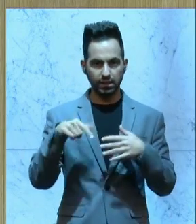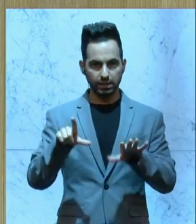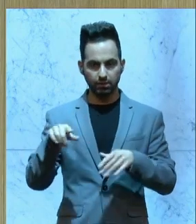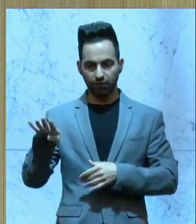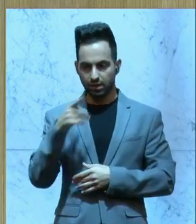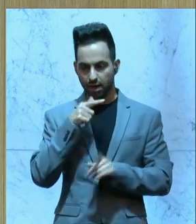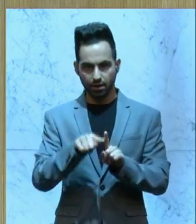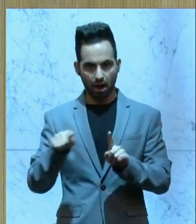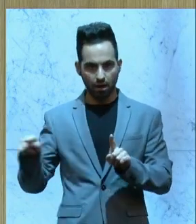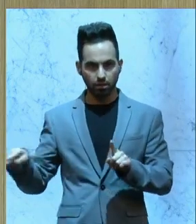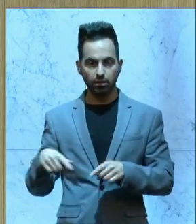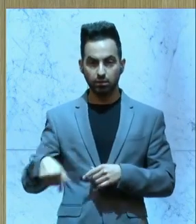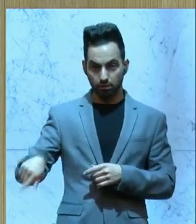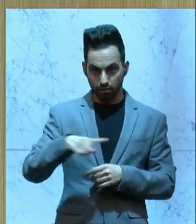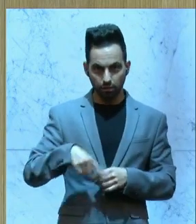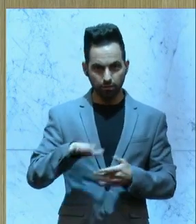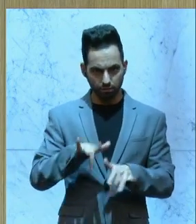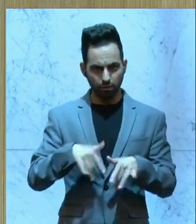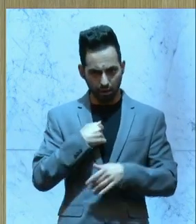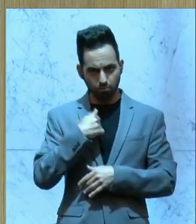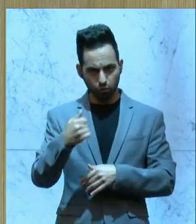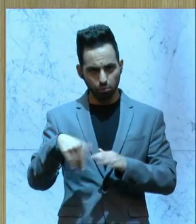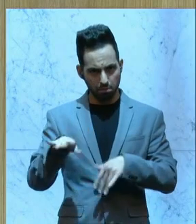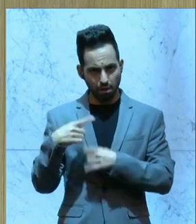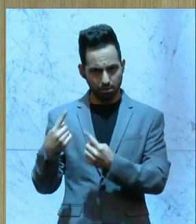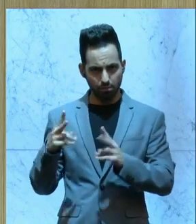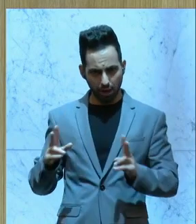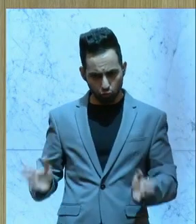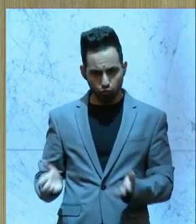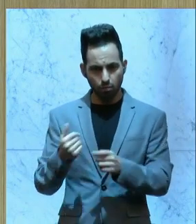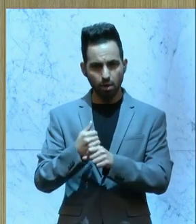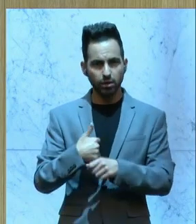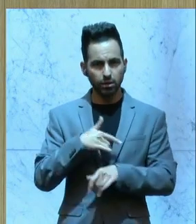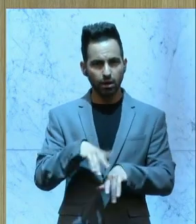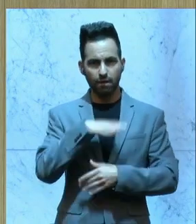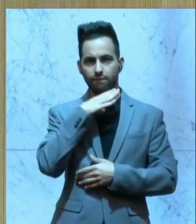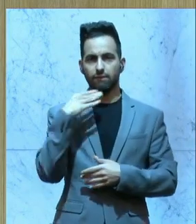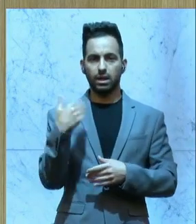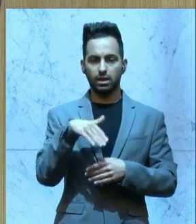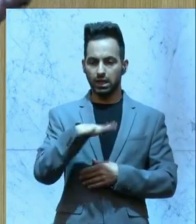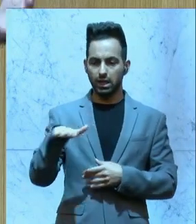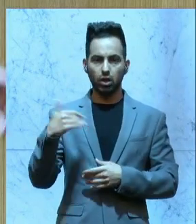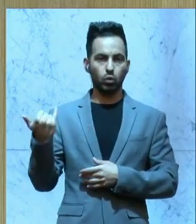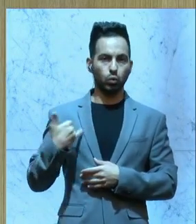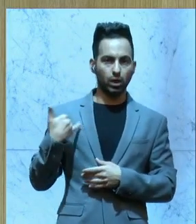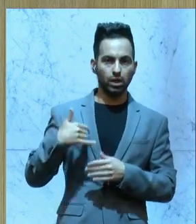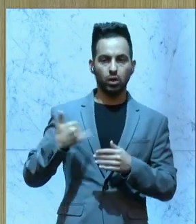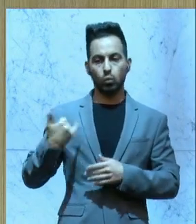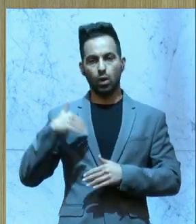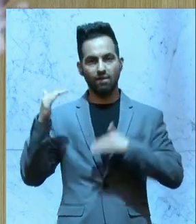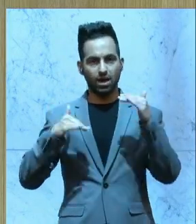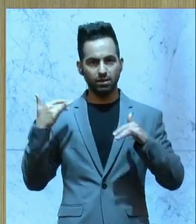14 Jahre alt, traut's doch den jungen Leuten ein bisschen mehr zu. Also ihr habt wahnsinnig viele Kinder, Jugendliche, junge